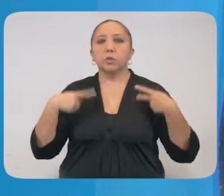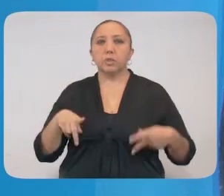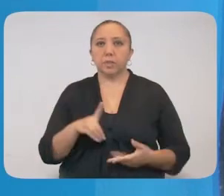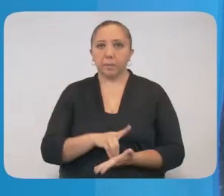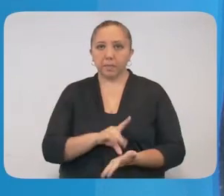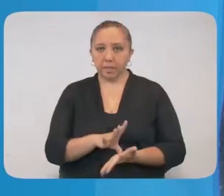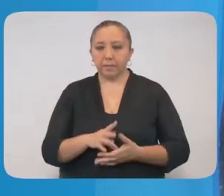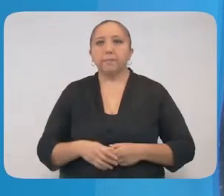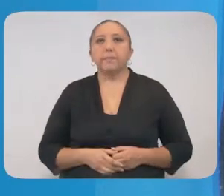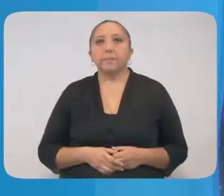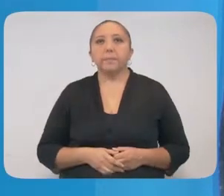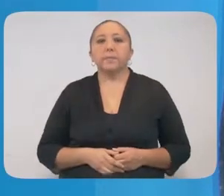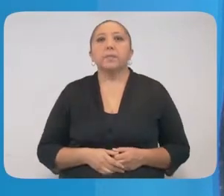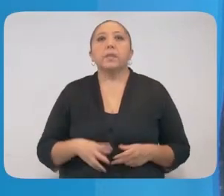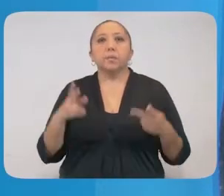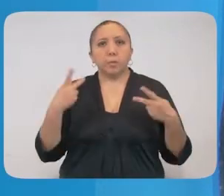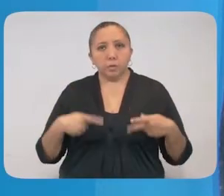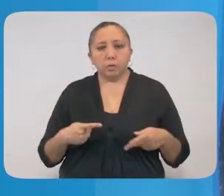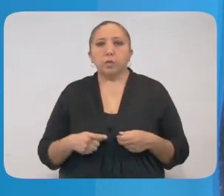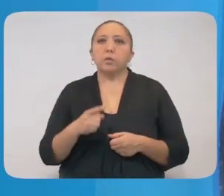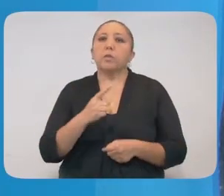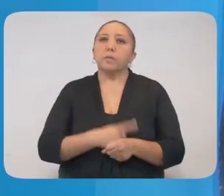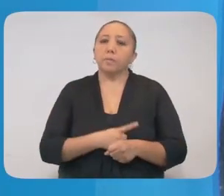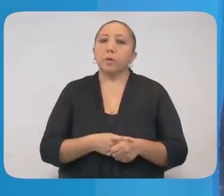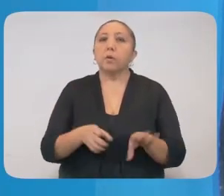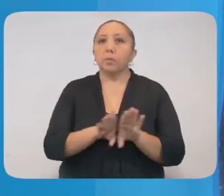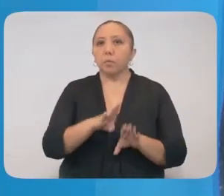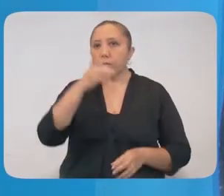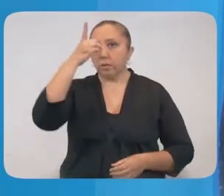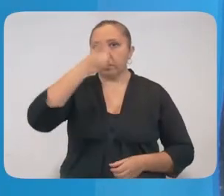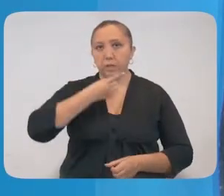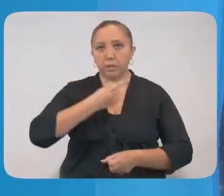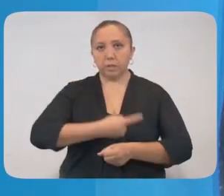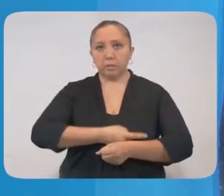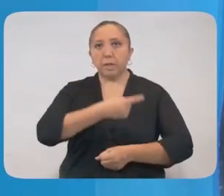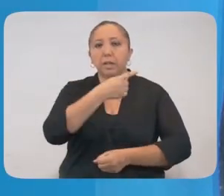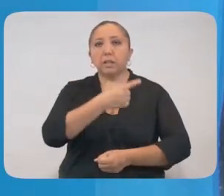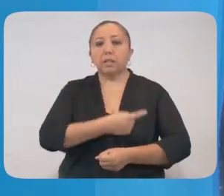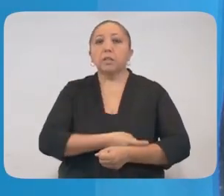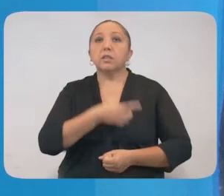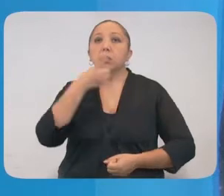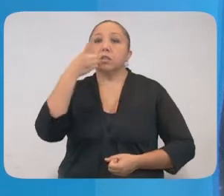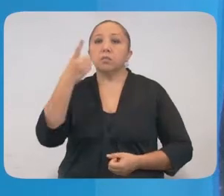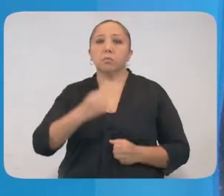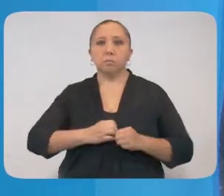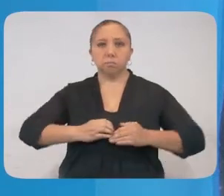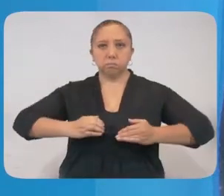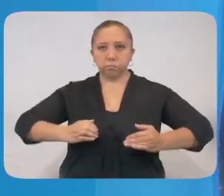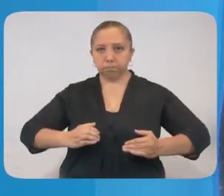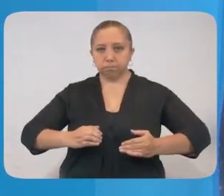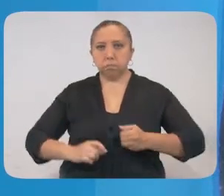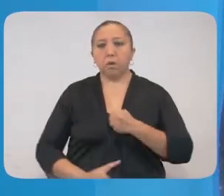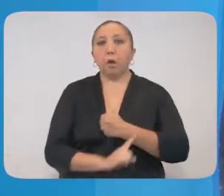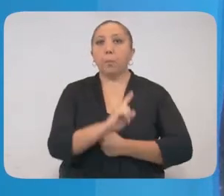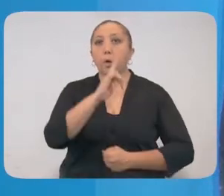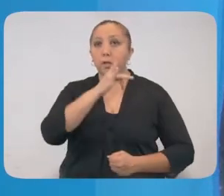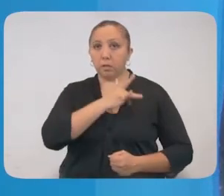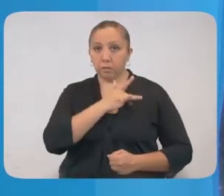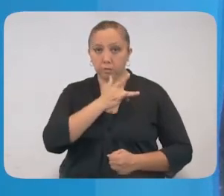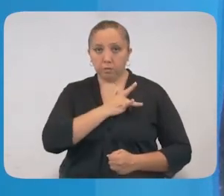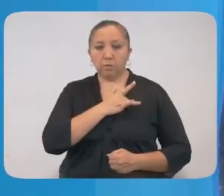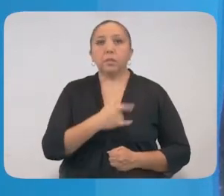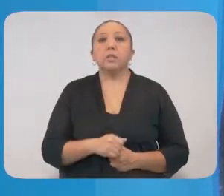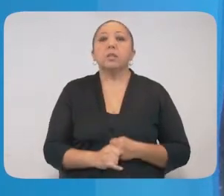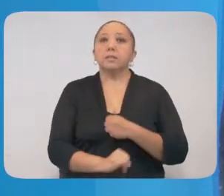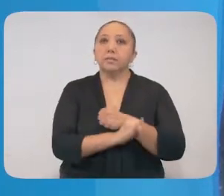sut mak nuka nil ubet he bashkach uche. Le nuk besa ujesma, ujala chile nos luma kukati keka shak altak, 10% le mako kutukulta yantio